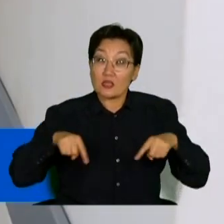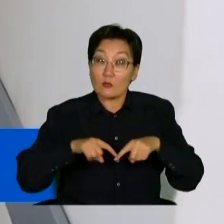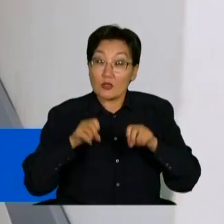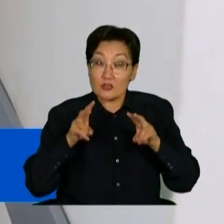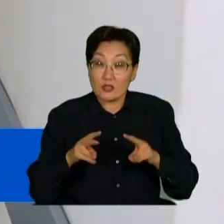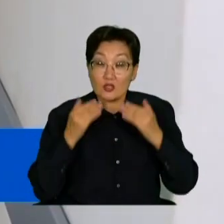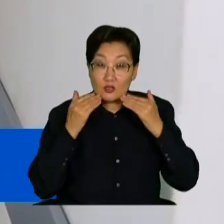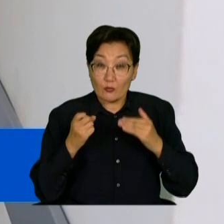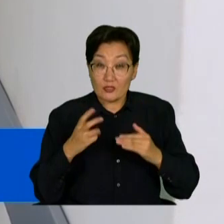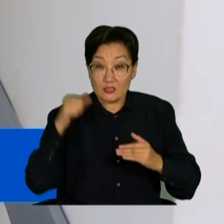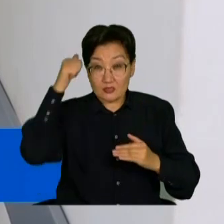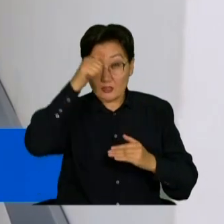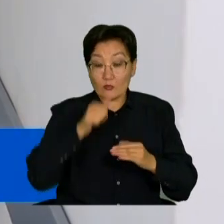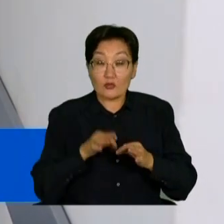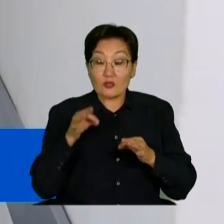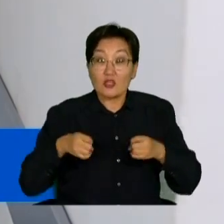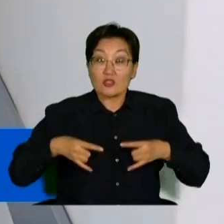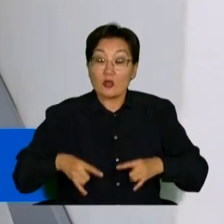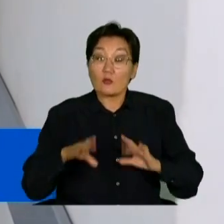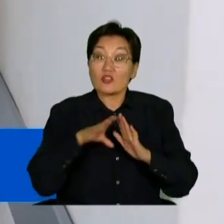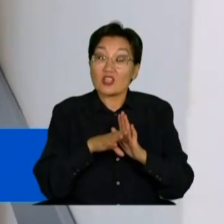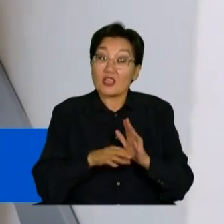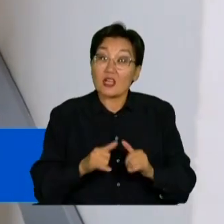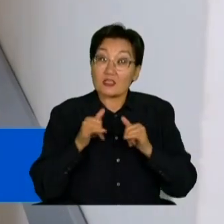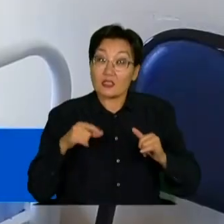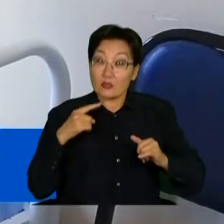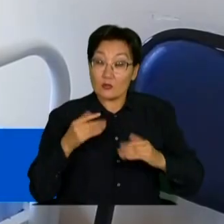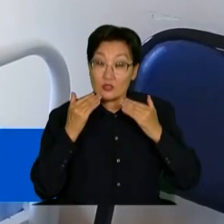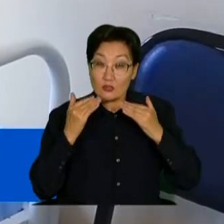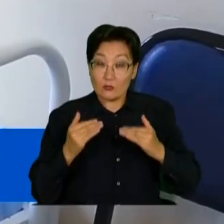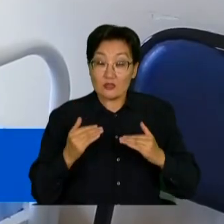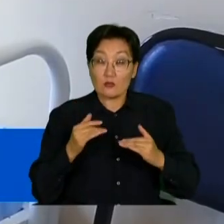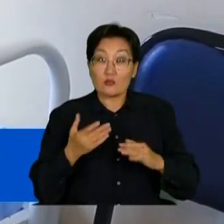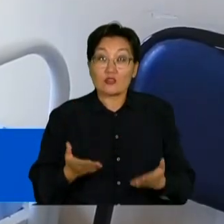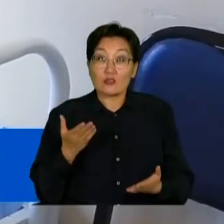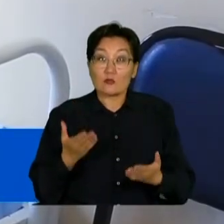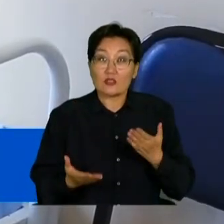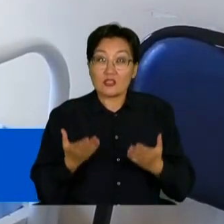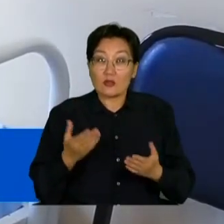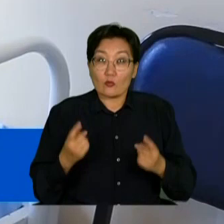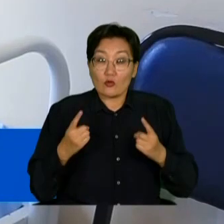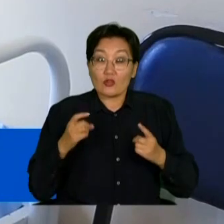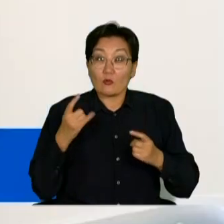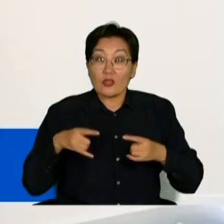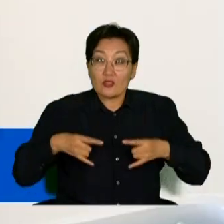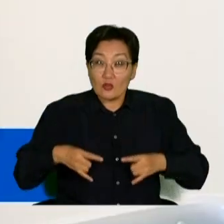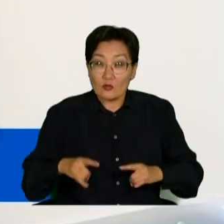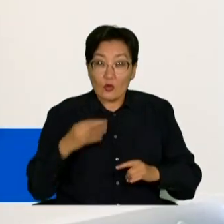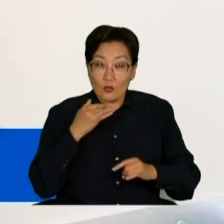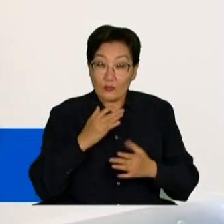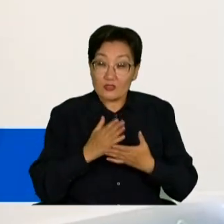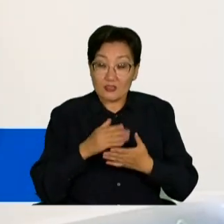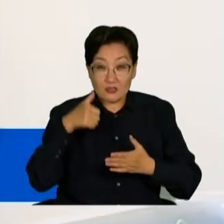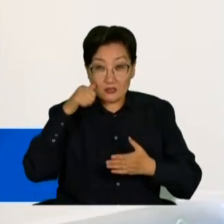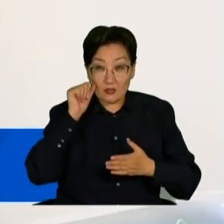мамандары соңғы бірнеше жылда аймақта туу көрсеткіші артқанын айтады. Соңғы уақытта үлкен салмақпен туылатын нәрестелердің көп екенін де жасырмады. Күні